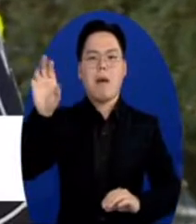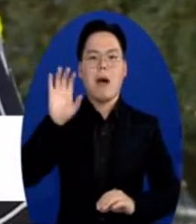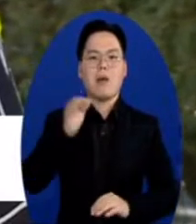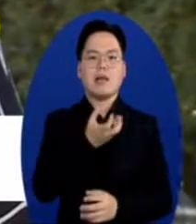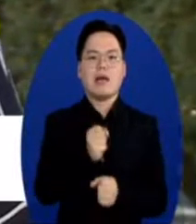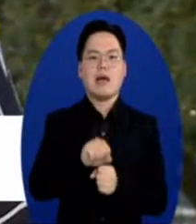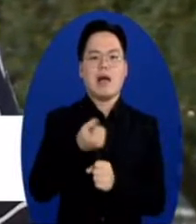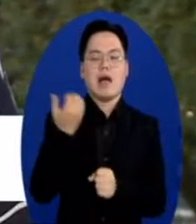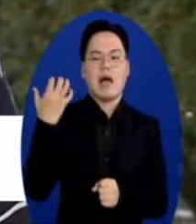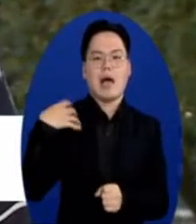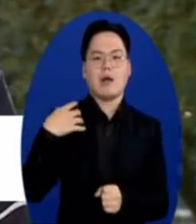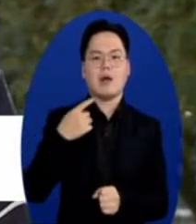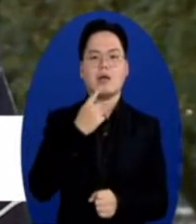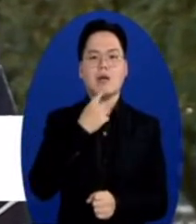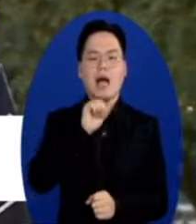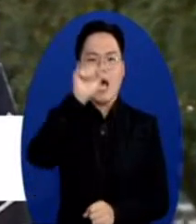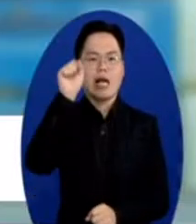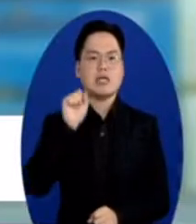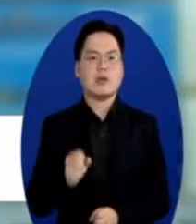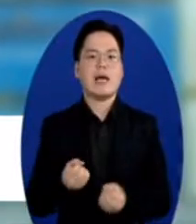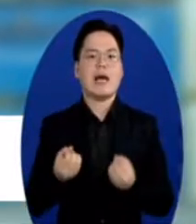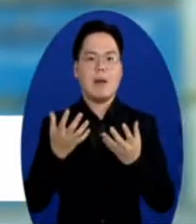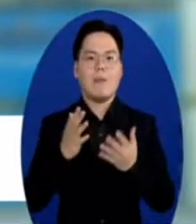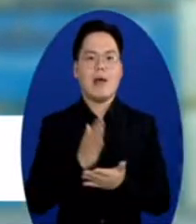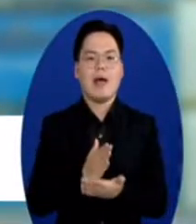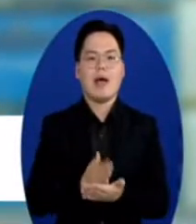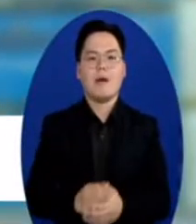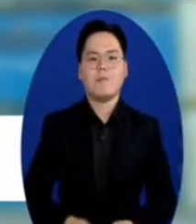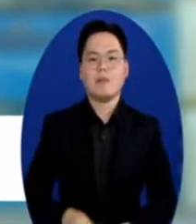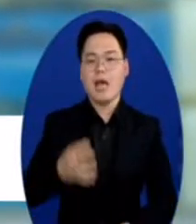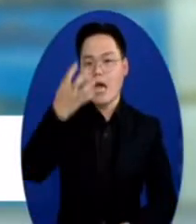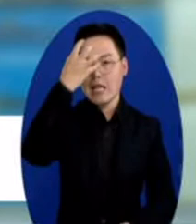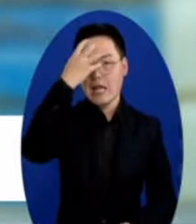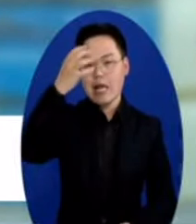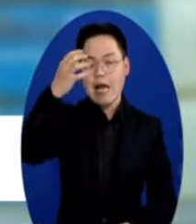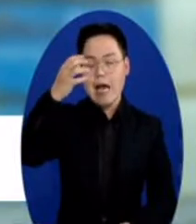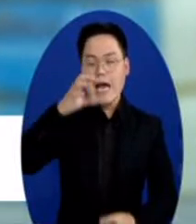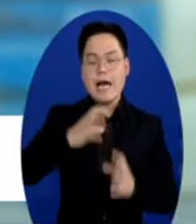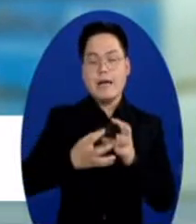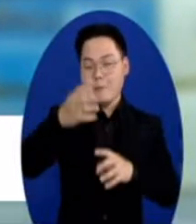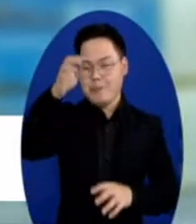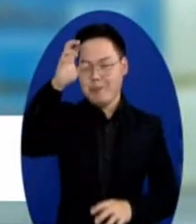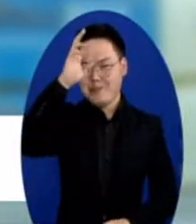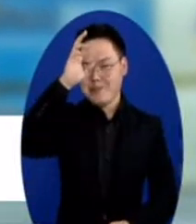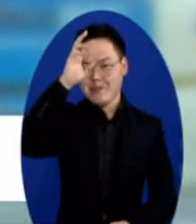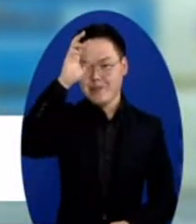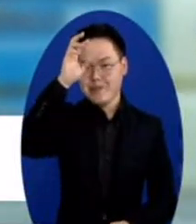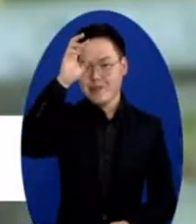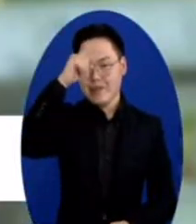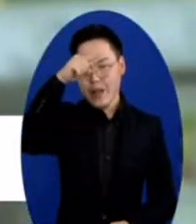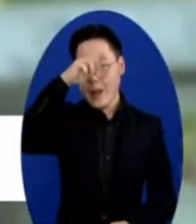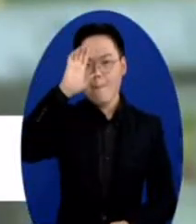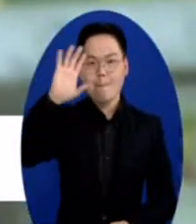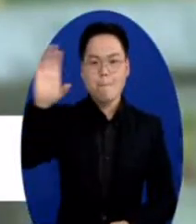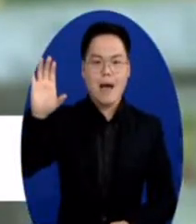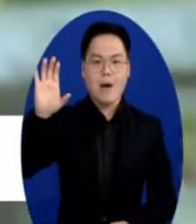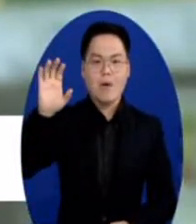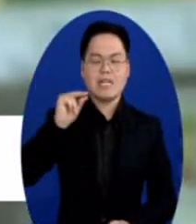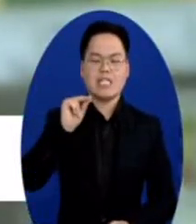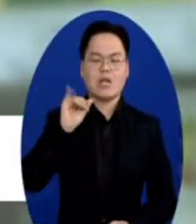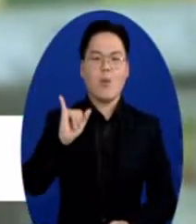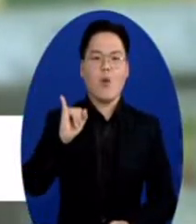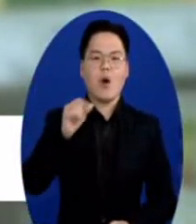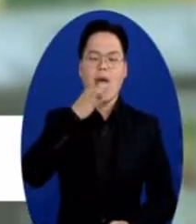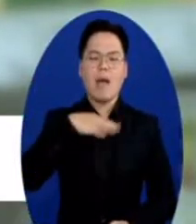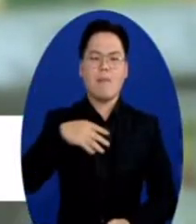хариуцаад явж байгааг хойд бол бас нэлээд асуудалтай байгаа. Дэлхийн эрүүл мэндийн байгууллагаас Монгол улсыг чанар муутай эмийг өндөр үнээр авч